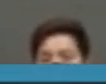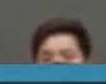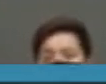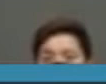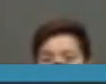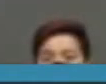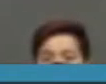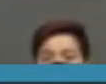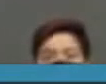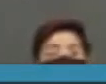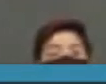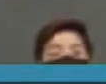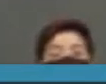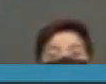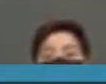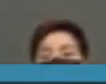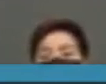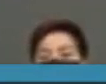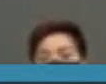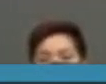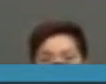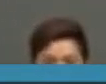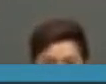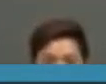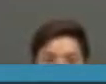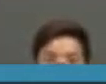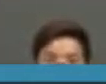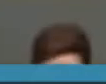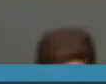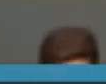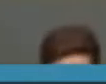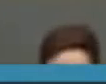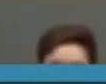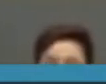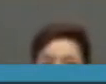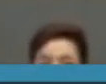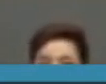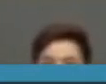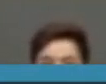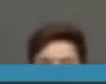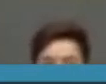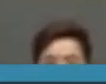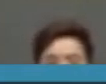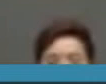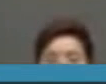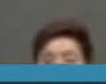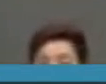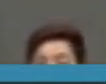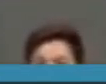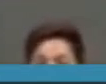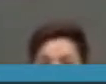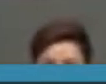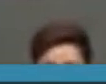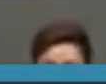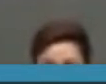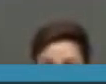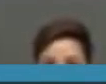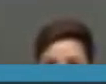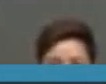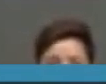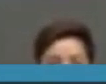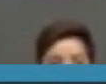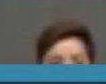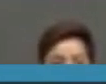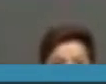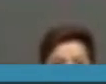ควบคุมโรคติดต่อที่แฝงตัวเข้ามากับเนื้อหมูที่ผิดกฎหมายซึ่งทางกระทรวงเกษตรไม่ได้นิ่งนอนใจร่วมกับหน่ว